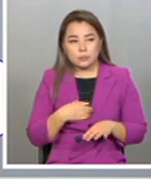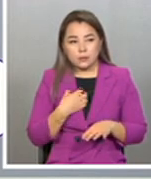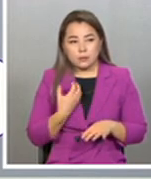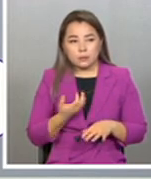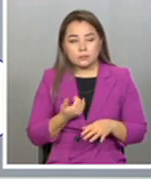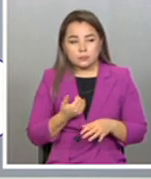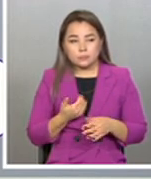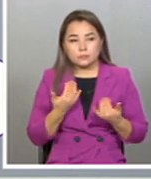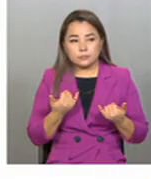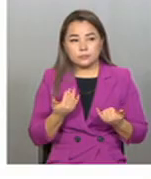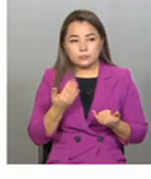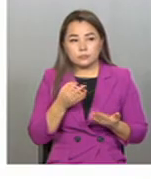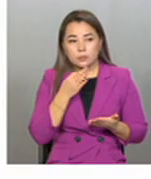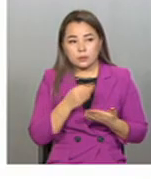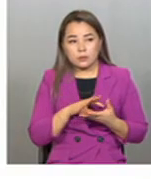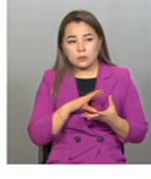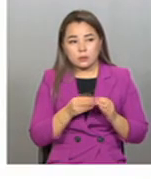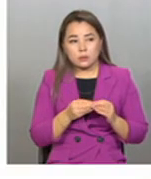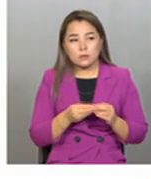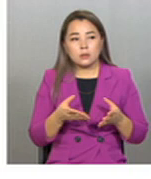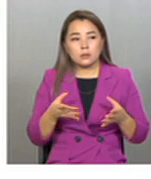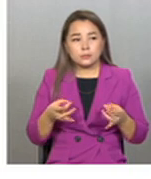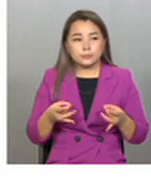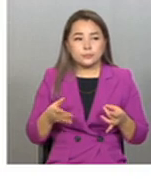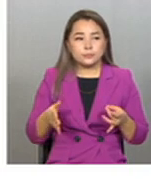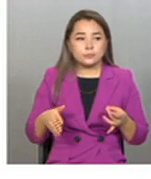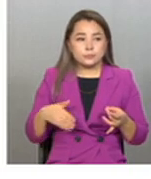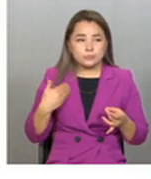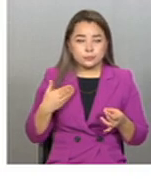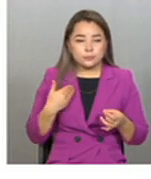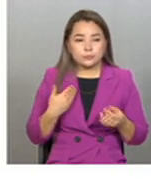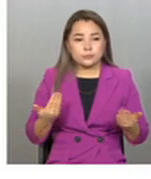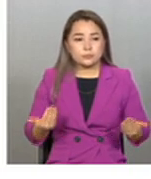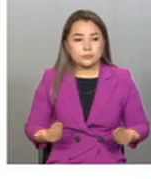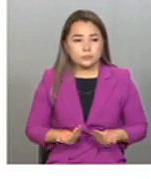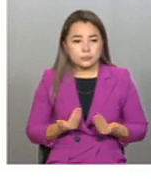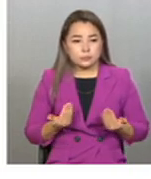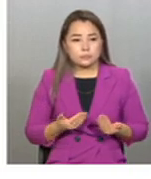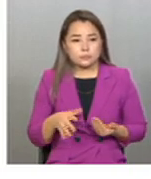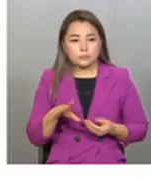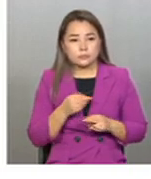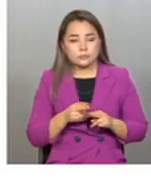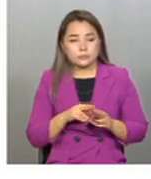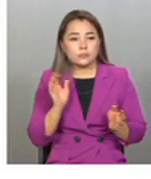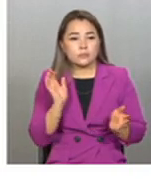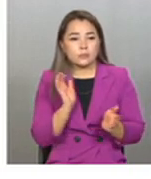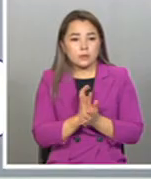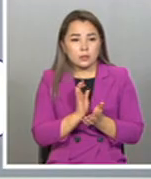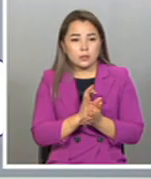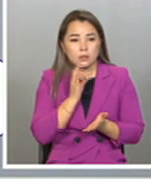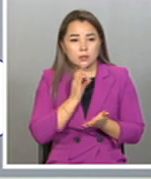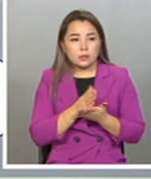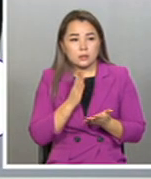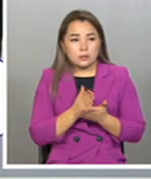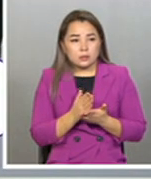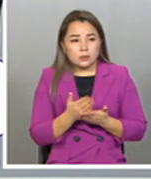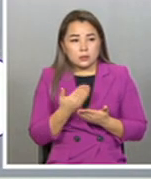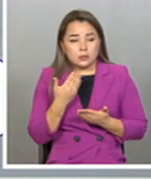тигізеді. Тыңайтқыштар, тұрмыстық химиялық заттар су орларында ластайды. Көміршіл газы тұмшалау әсерінен